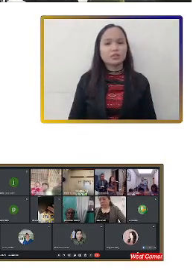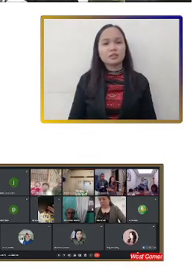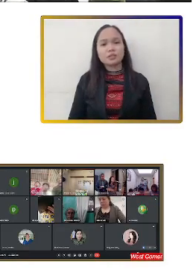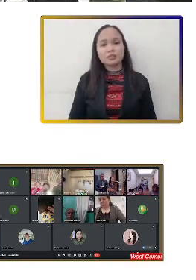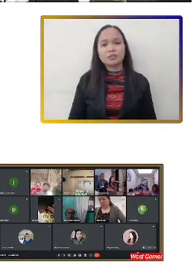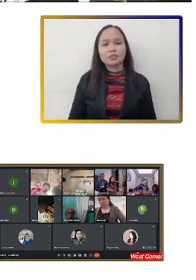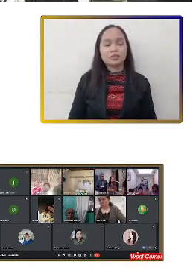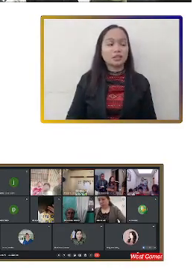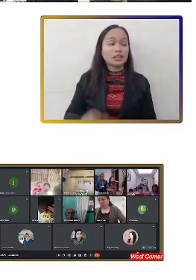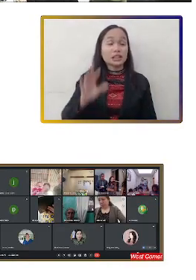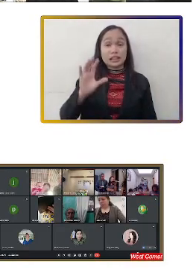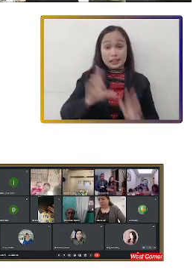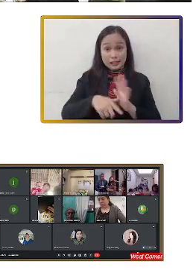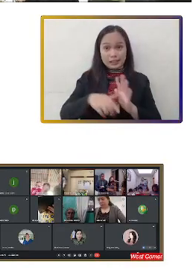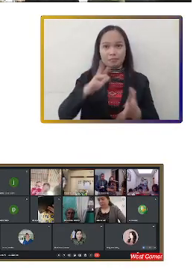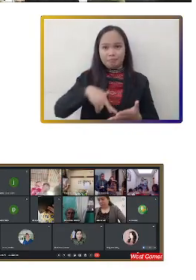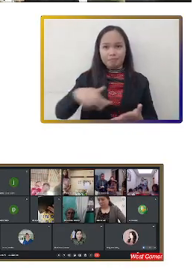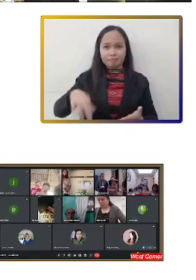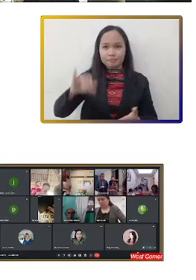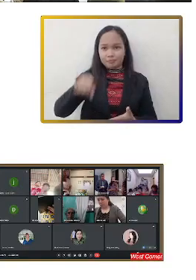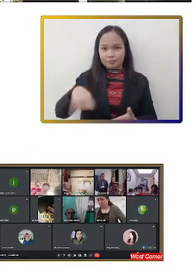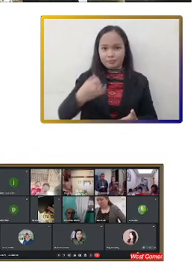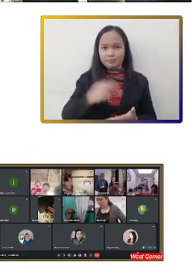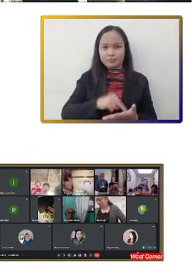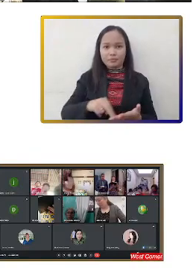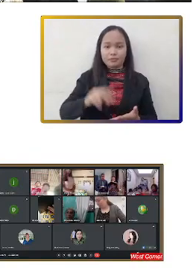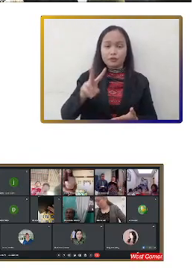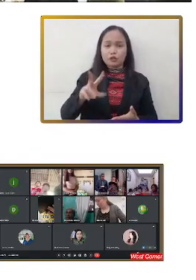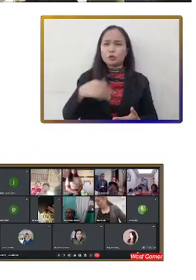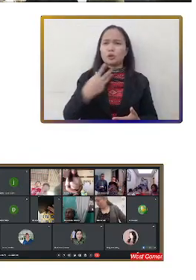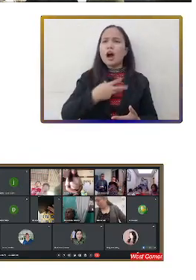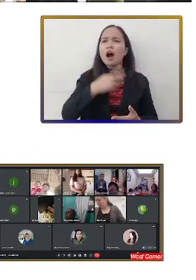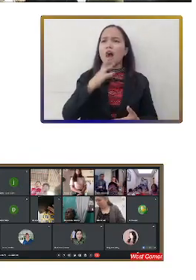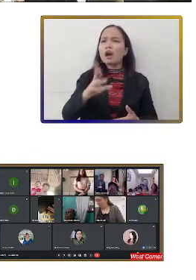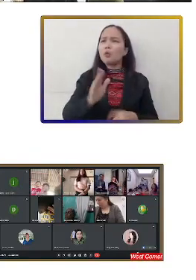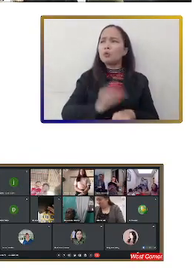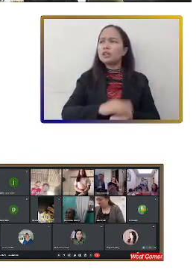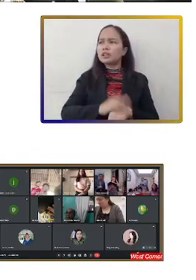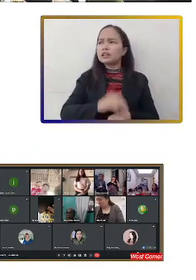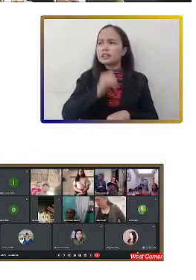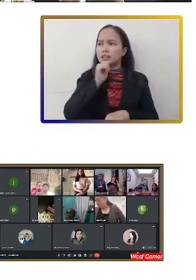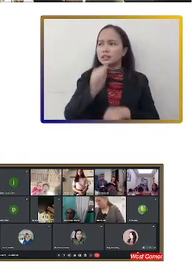right, then turn to it. Pero sinasabi ko lang po sa inyo, we are warned not to love the world.